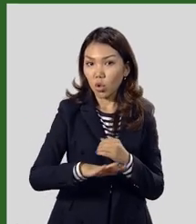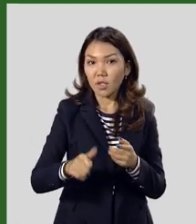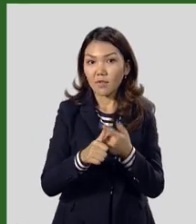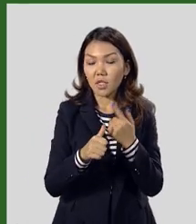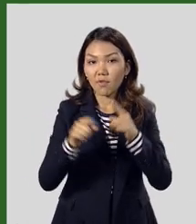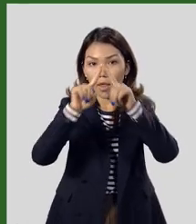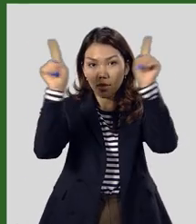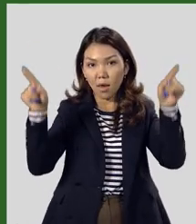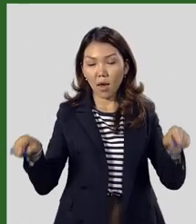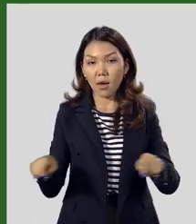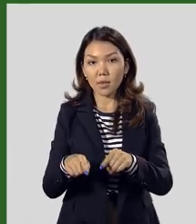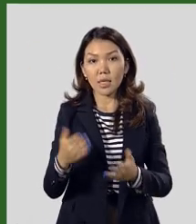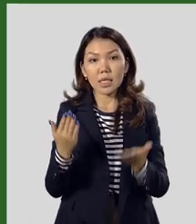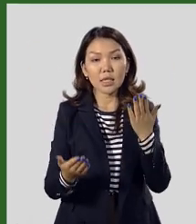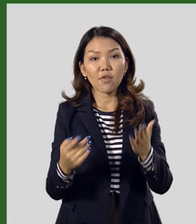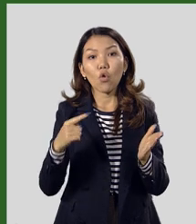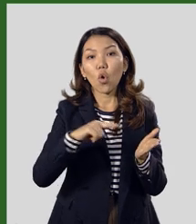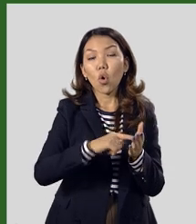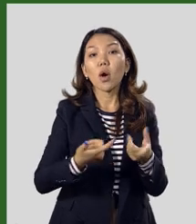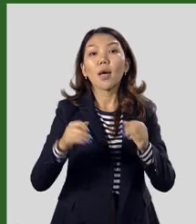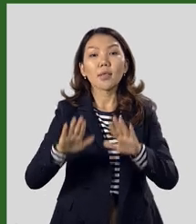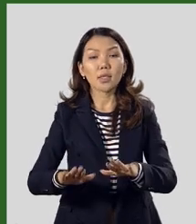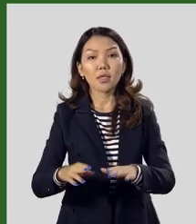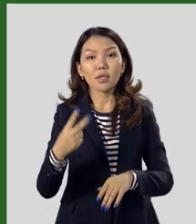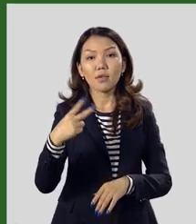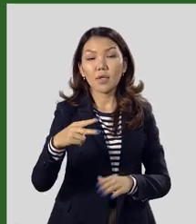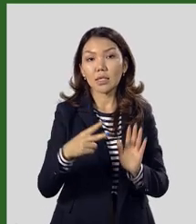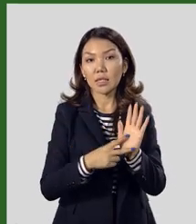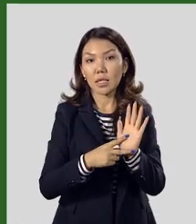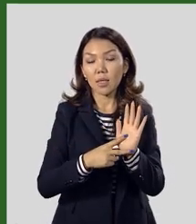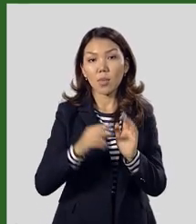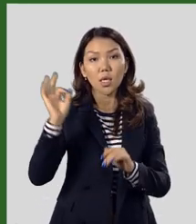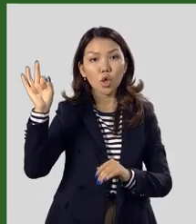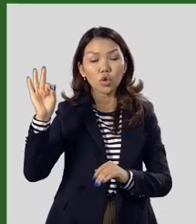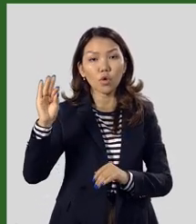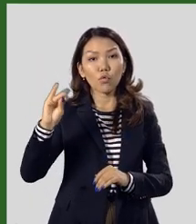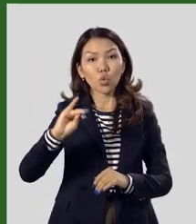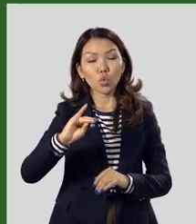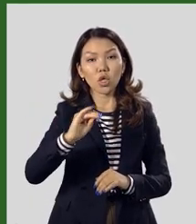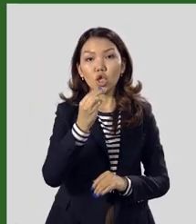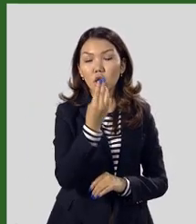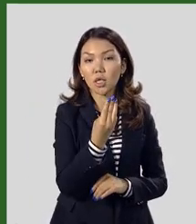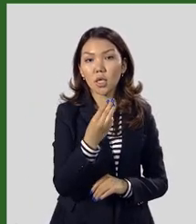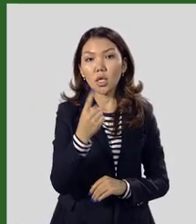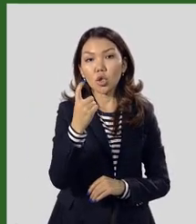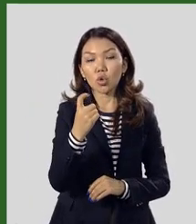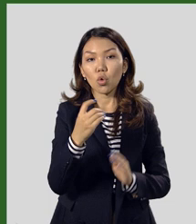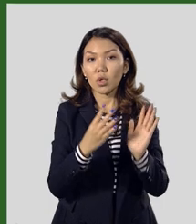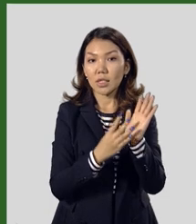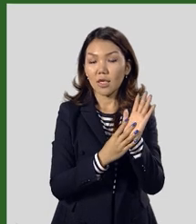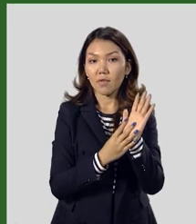карте, если его координаты 27 градусов южной широты и 109